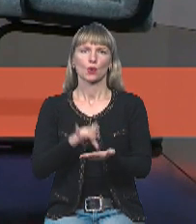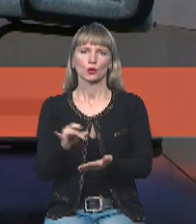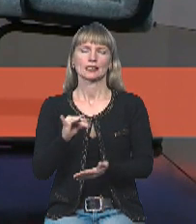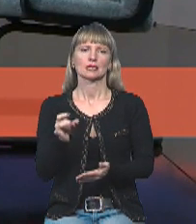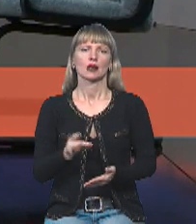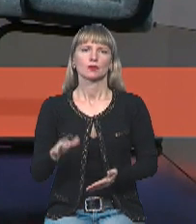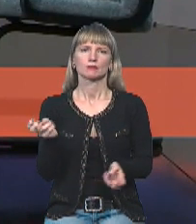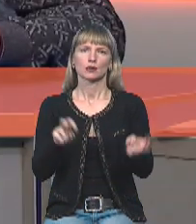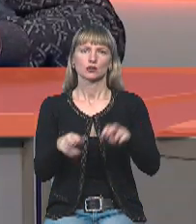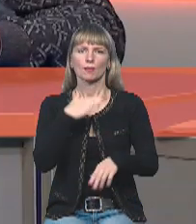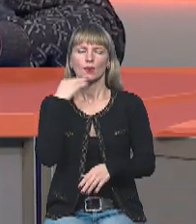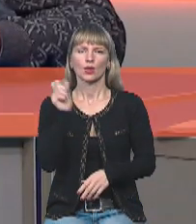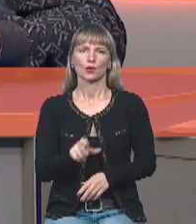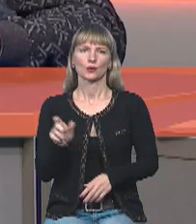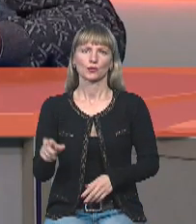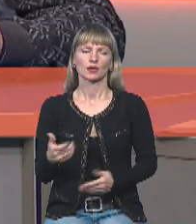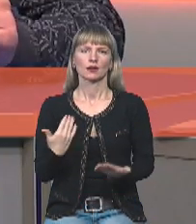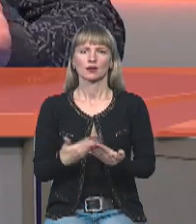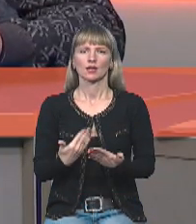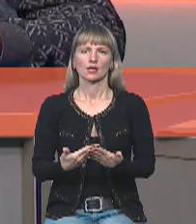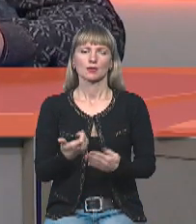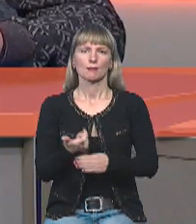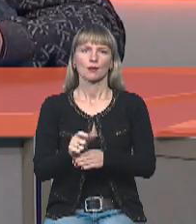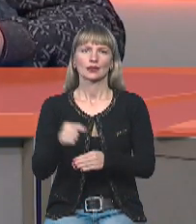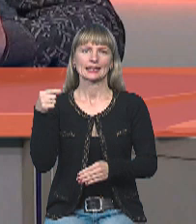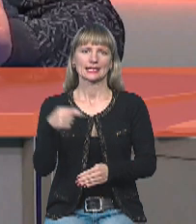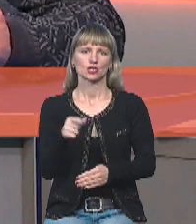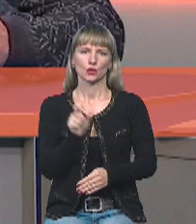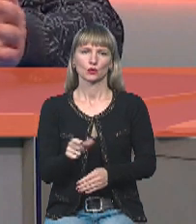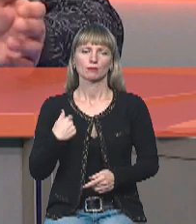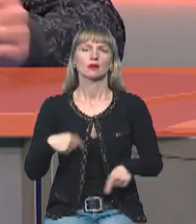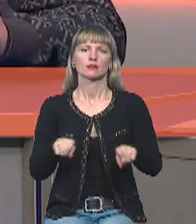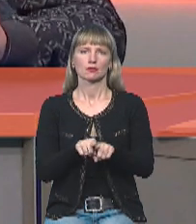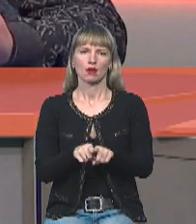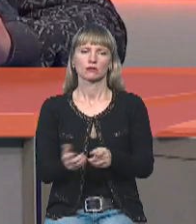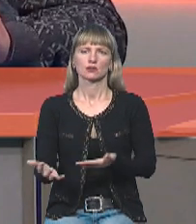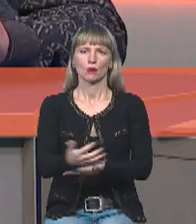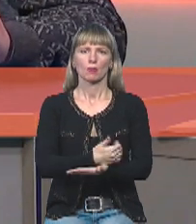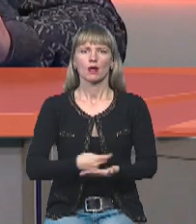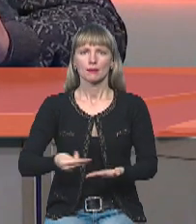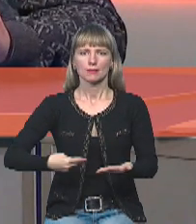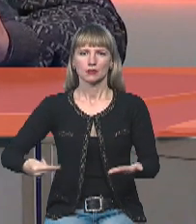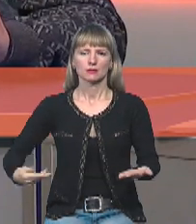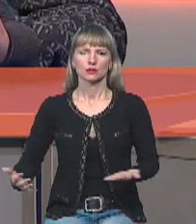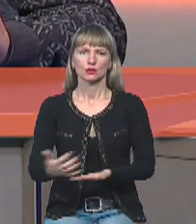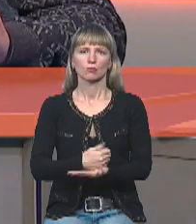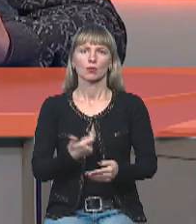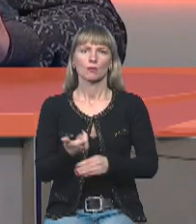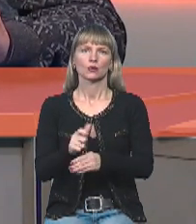району. Прийшло дуже багато народу, десь, може, понад 1000 осіб. Ми також збирали підписи, в цей день ми зібрали